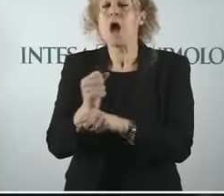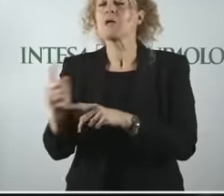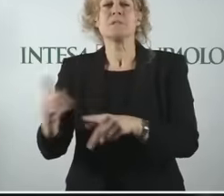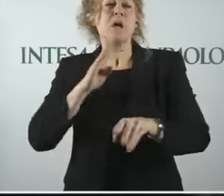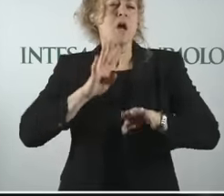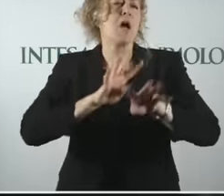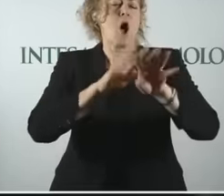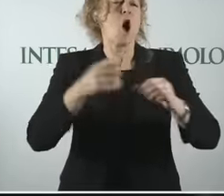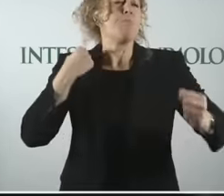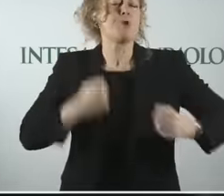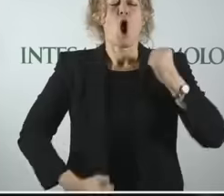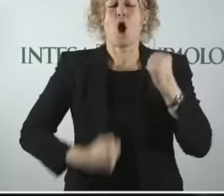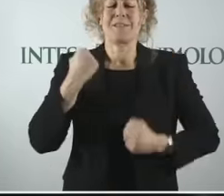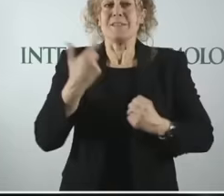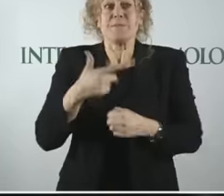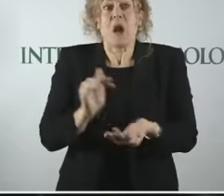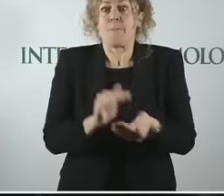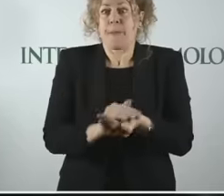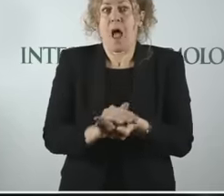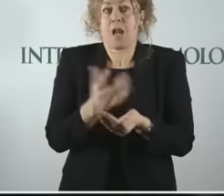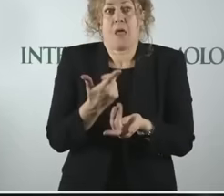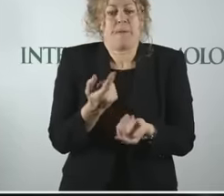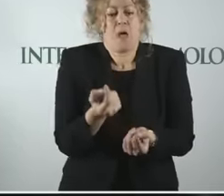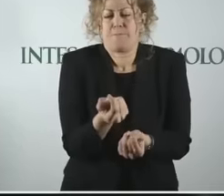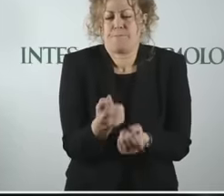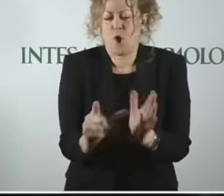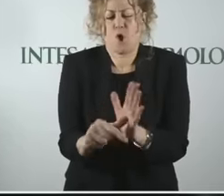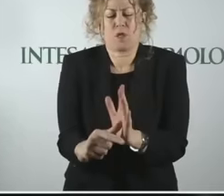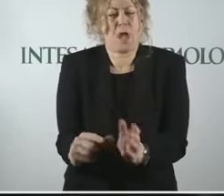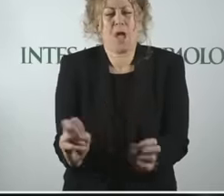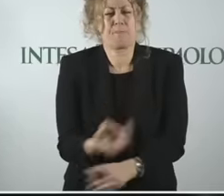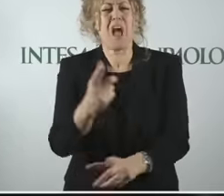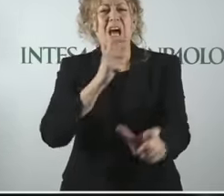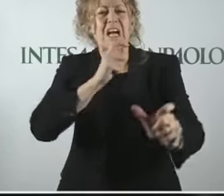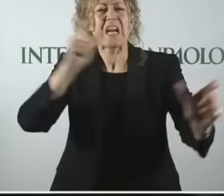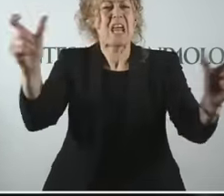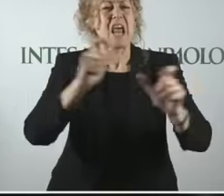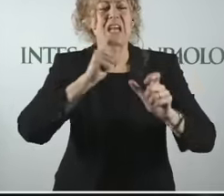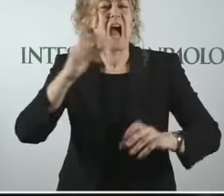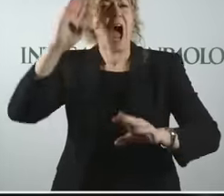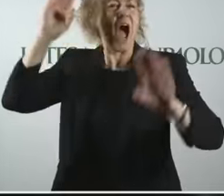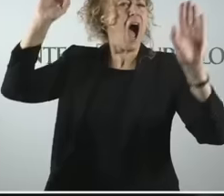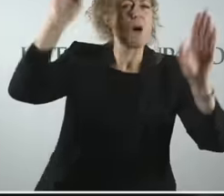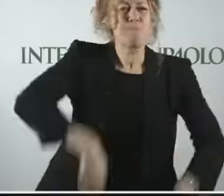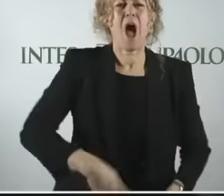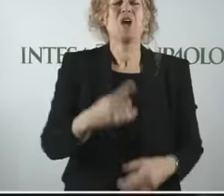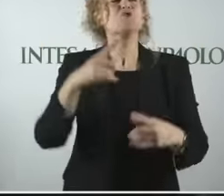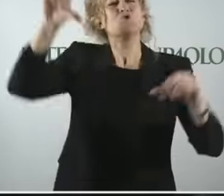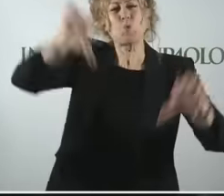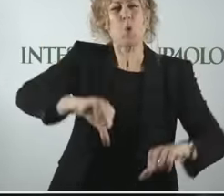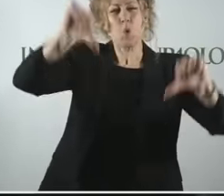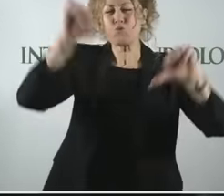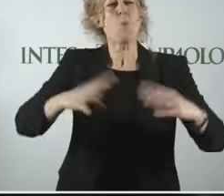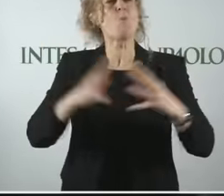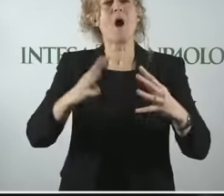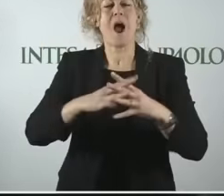e protestano per il pane ma ci mettono pochissimo a cominciare a gridare abbasso la guerra e